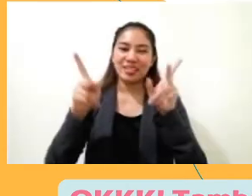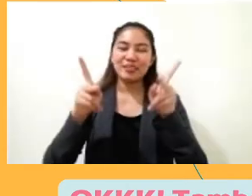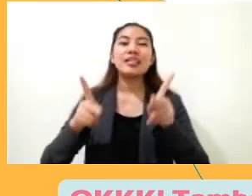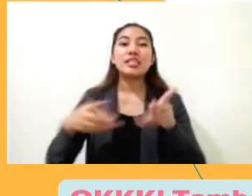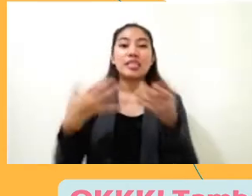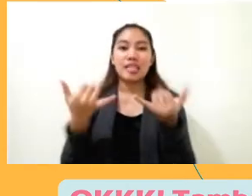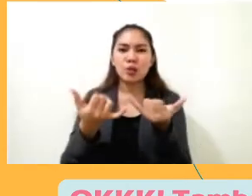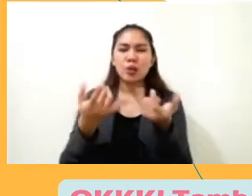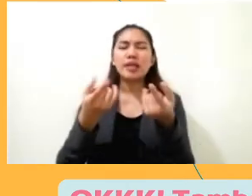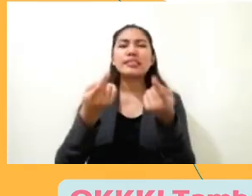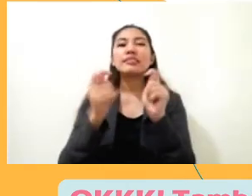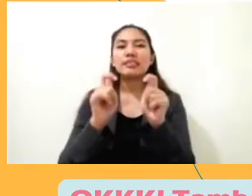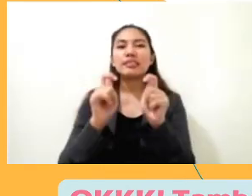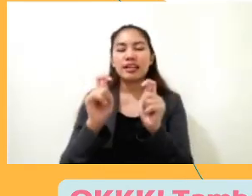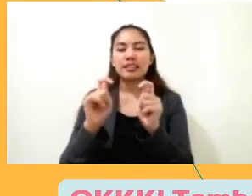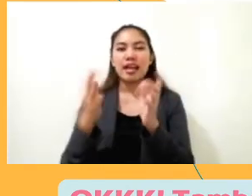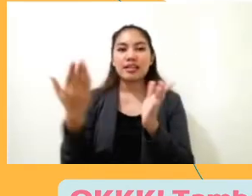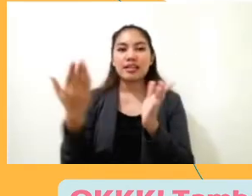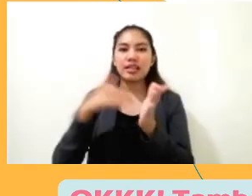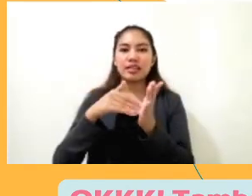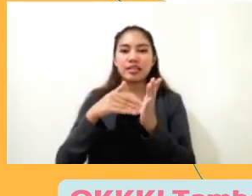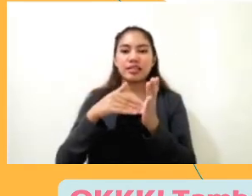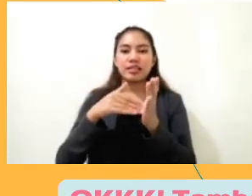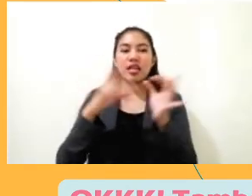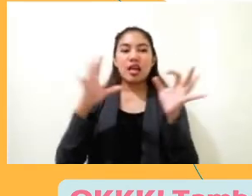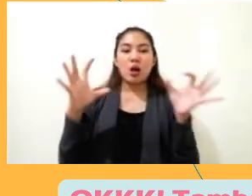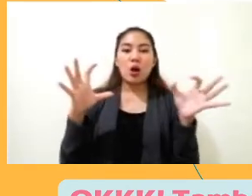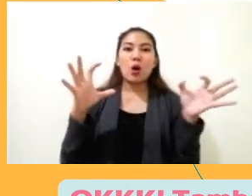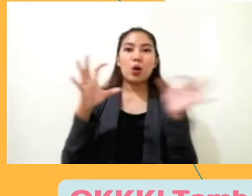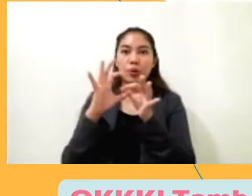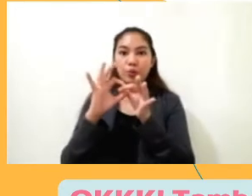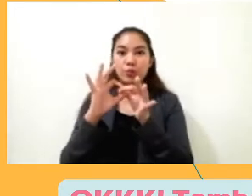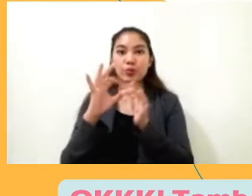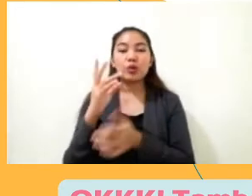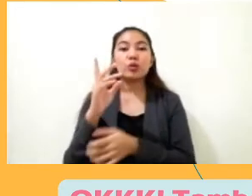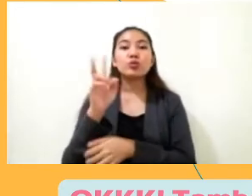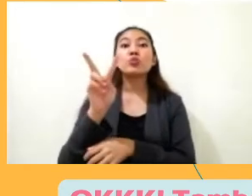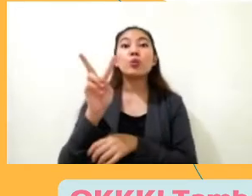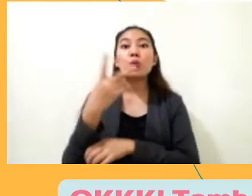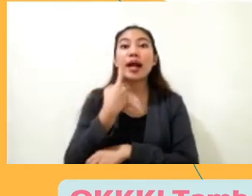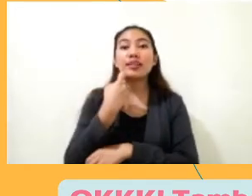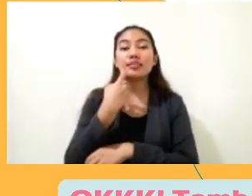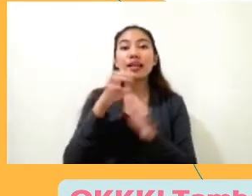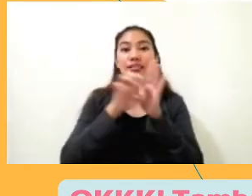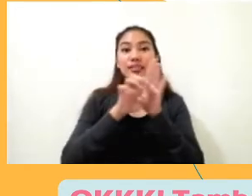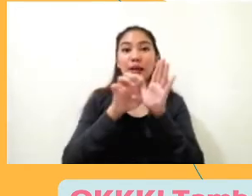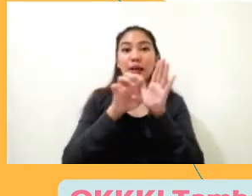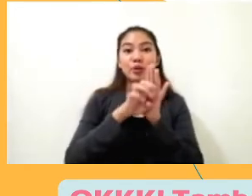na pagdugtungin yung dalawa kong binigay. So, ako,